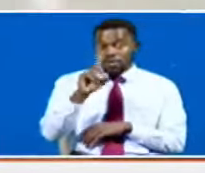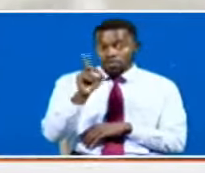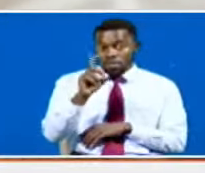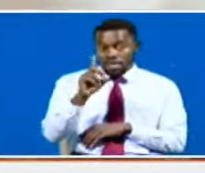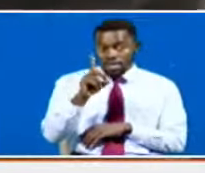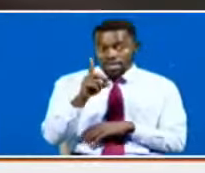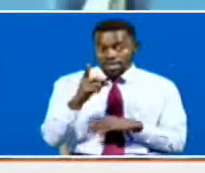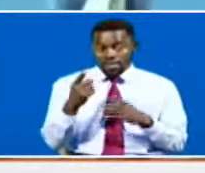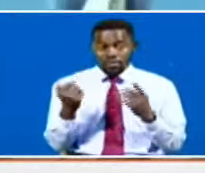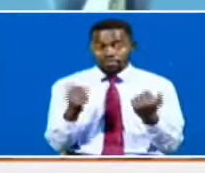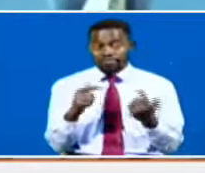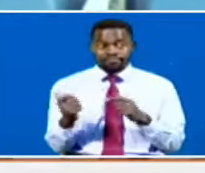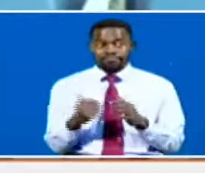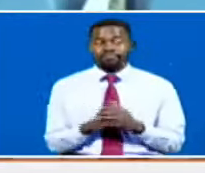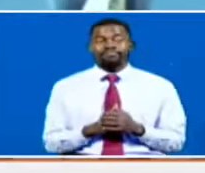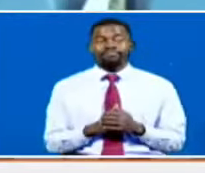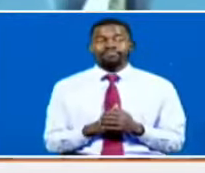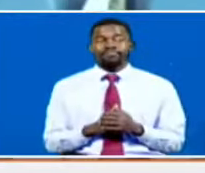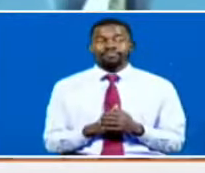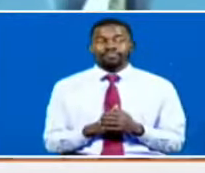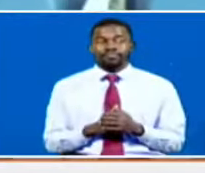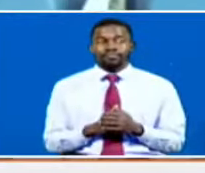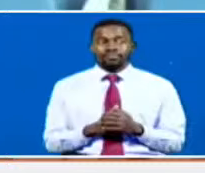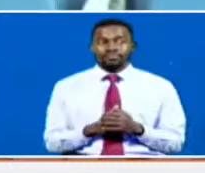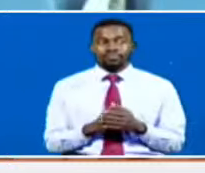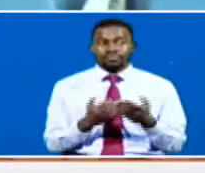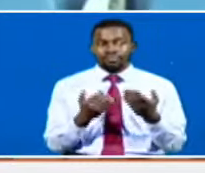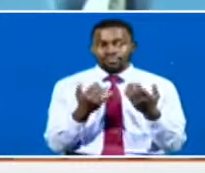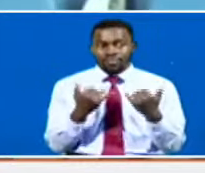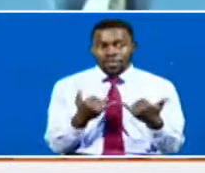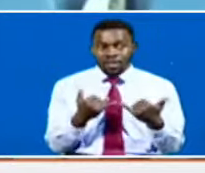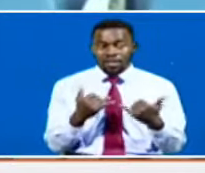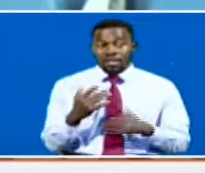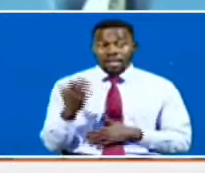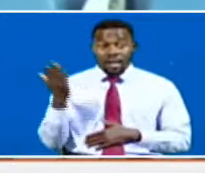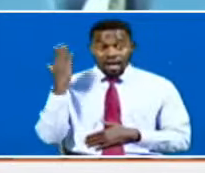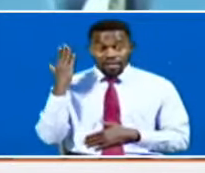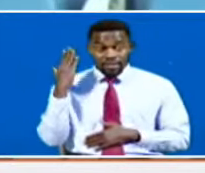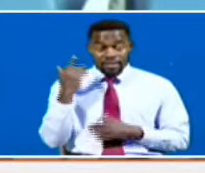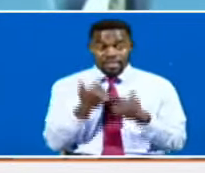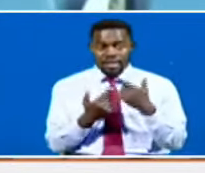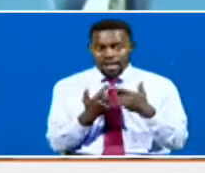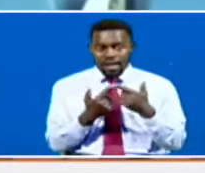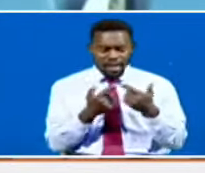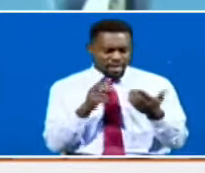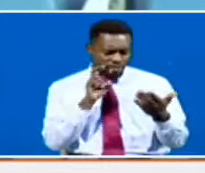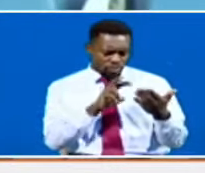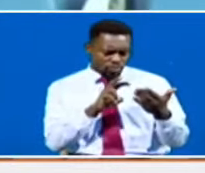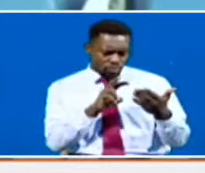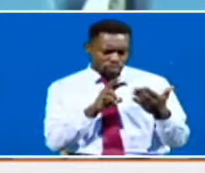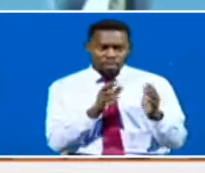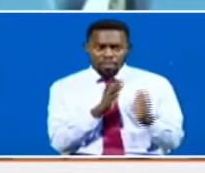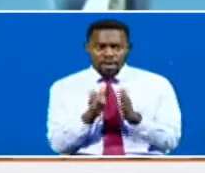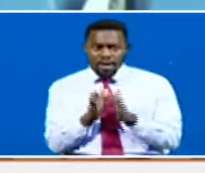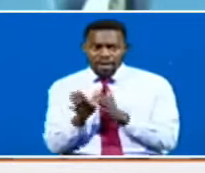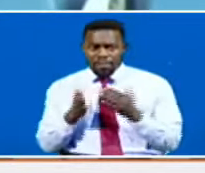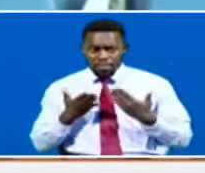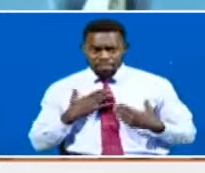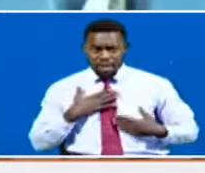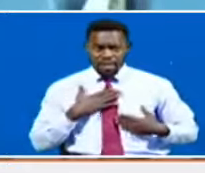taifa. Bucket list ticked because last year when I looked at the calendar and I was like world relays in Bahamas, I'm